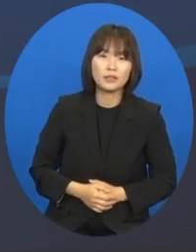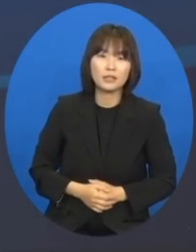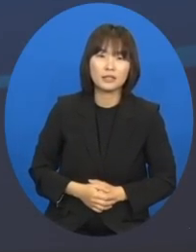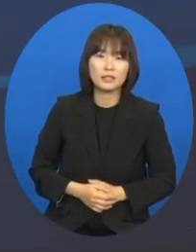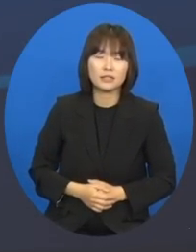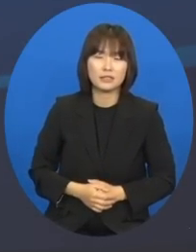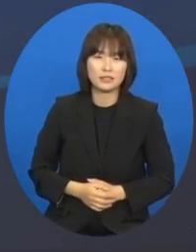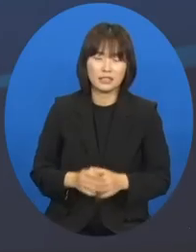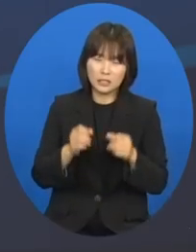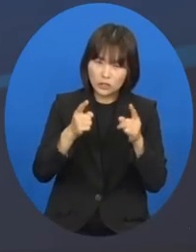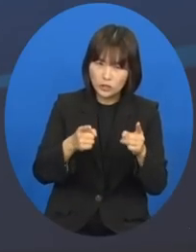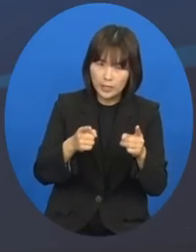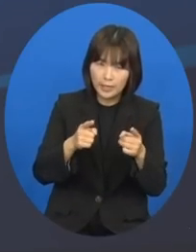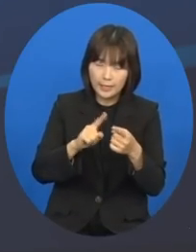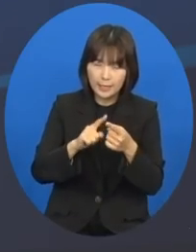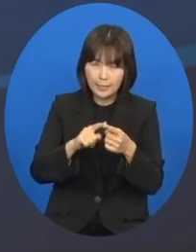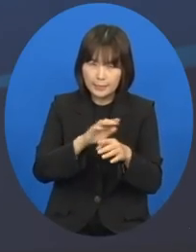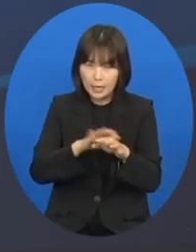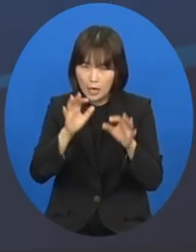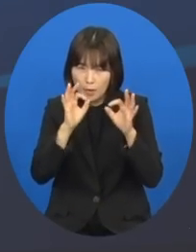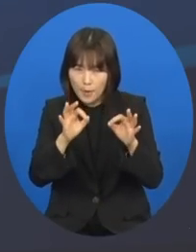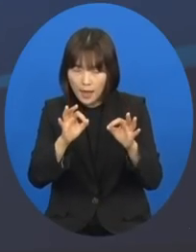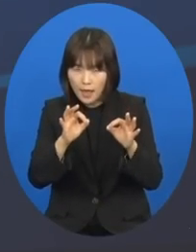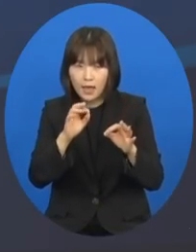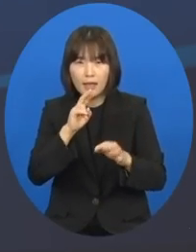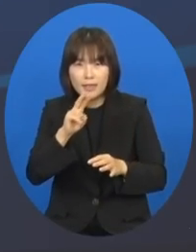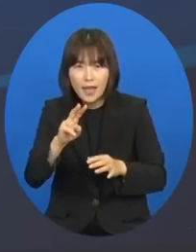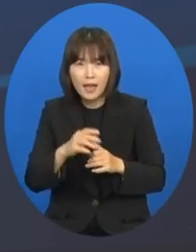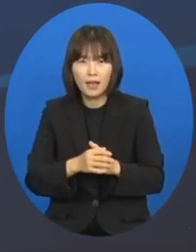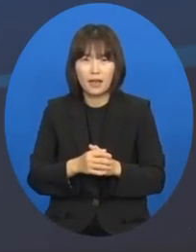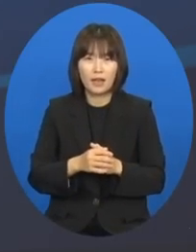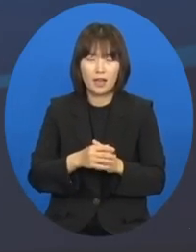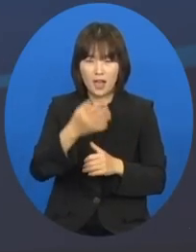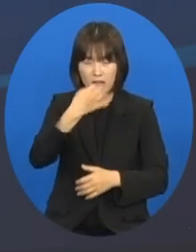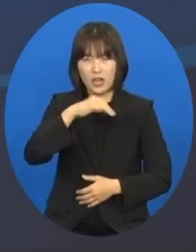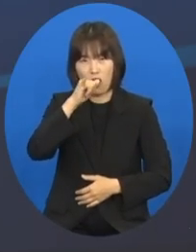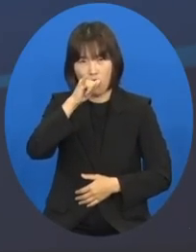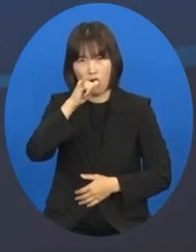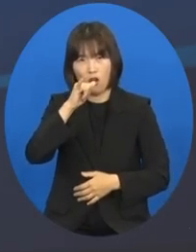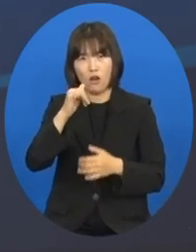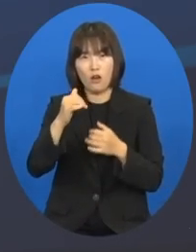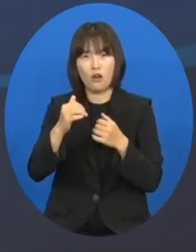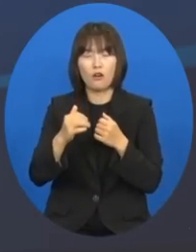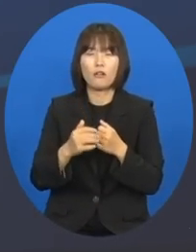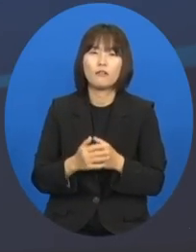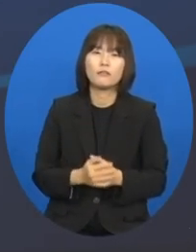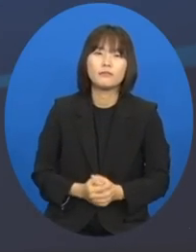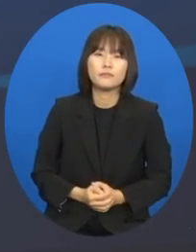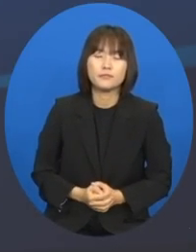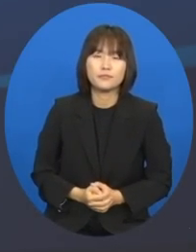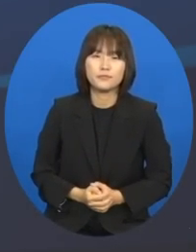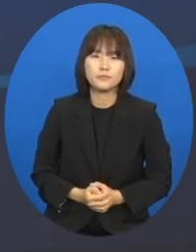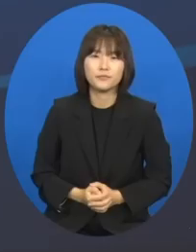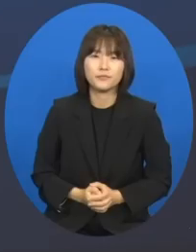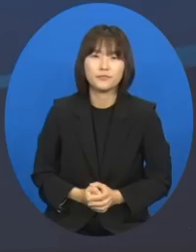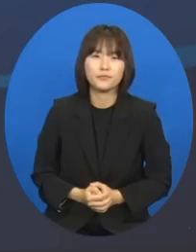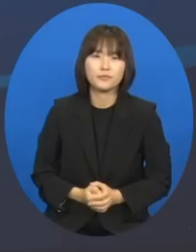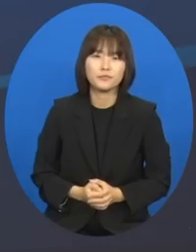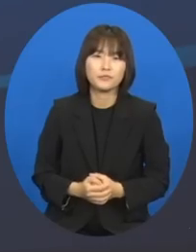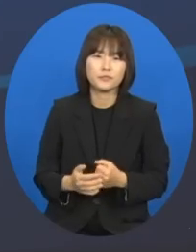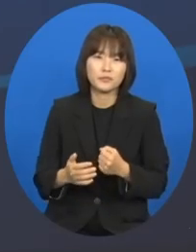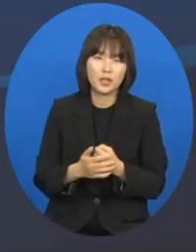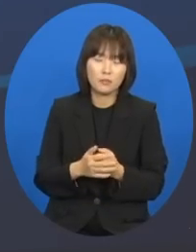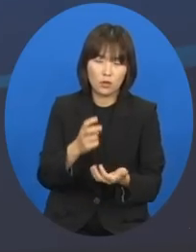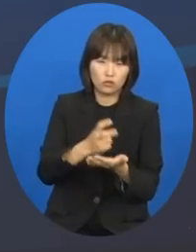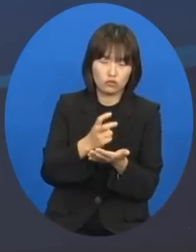노려야만 자기도 뭔가가 떡고물이 떨어지기 때문에 기회를 잘 보는 아이인거에요 그래서 규칙을 잘